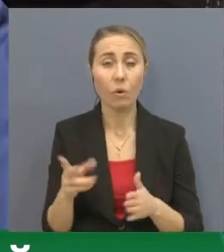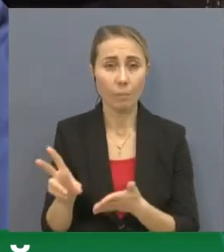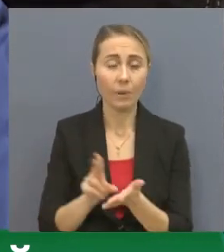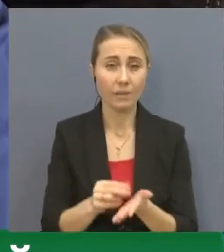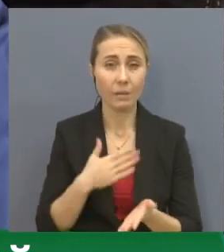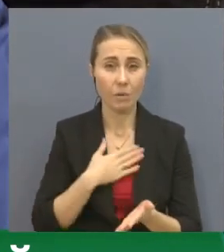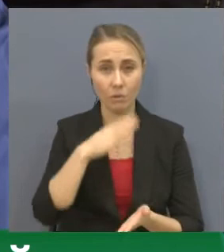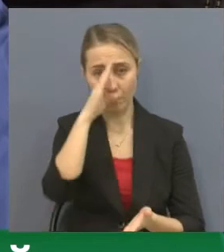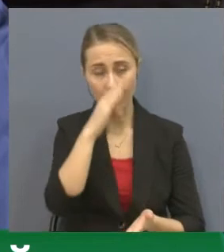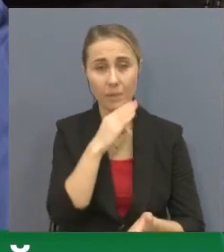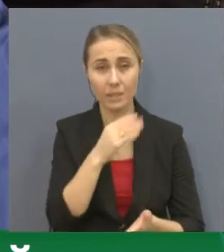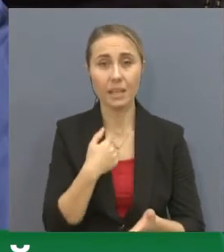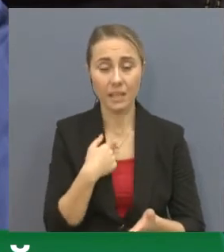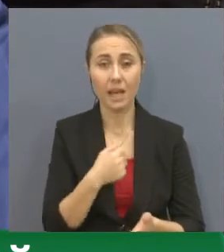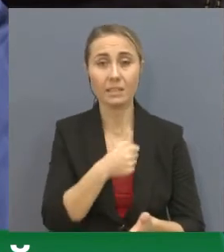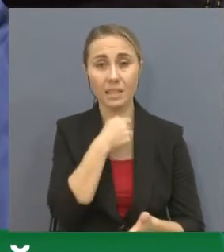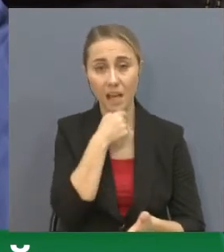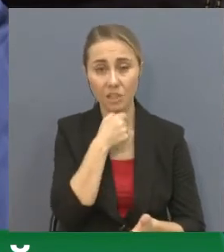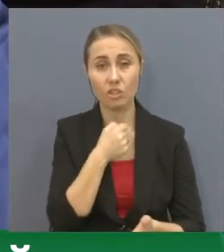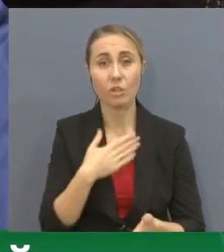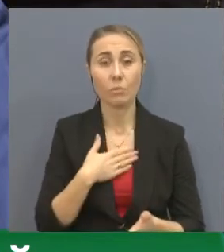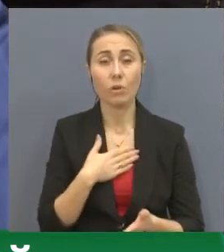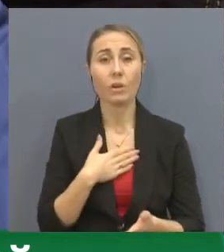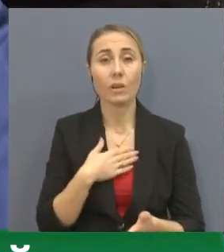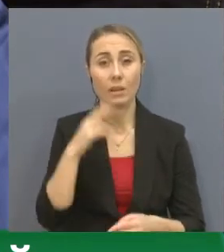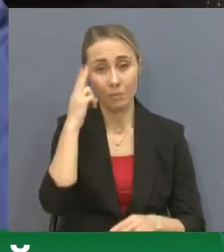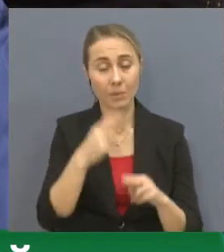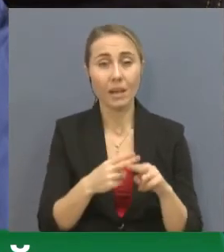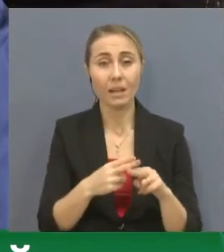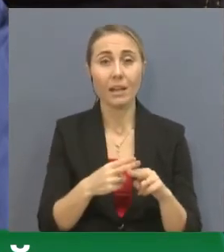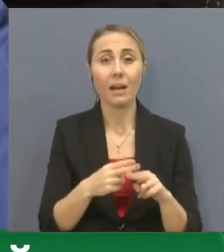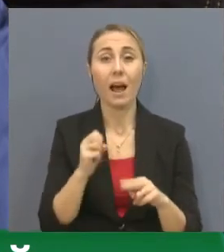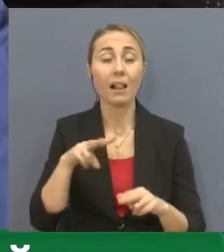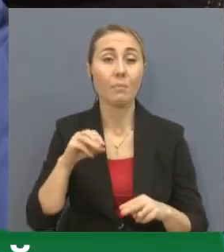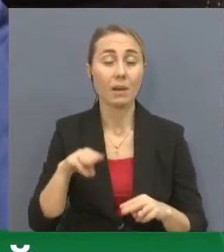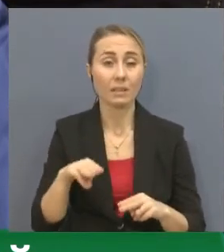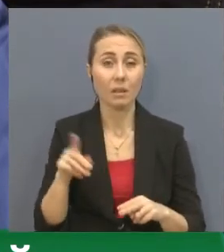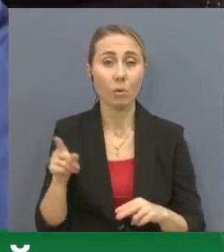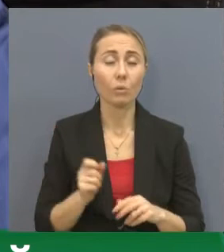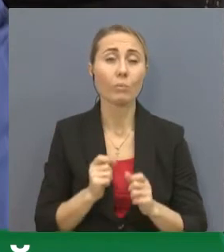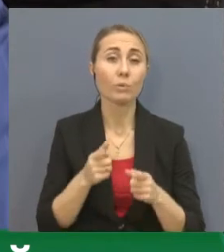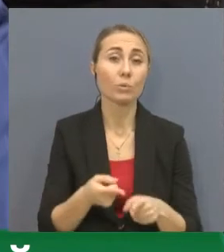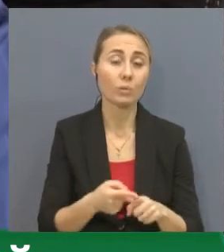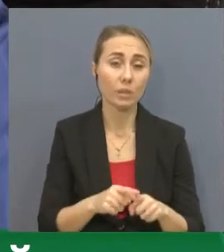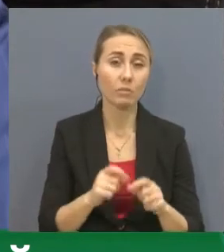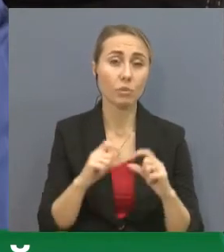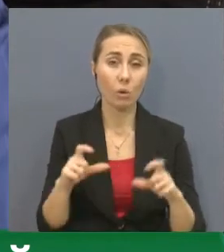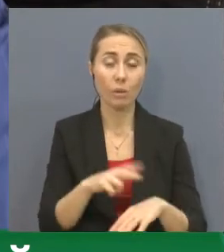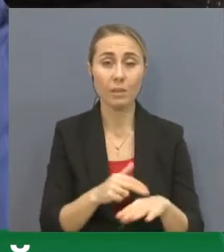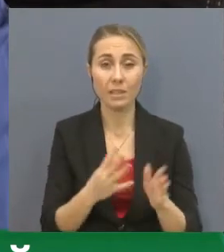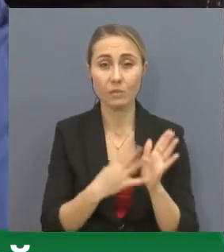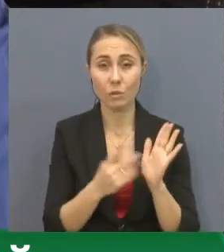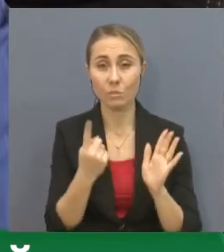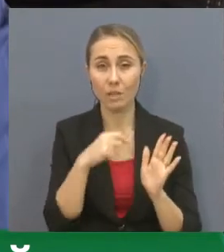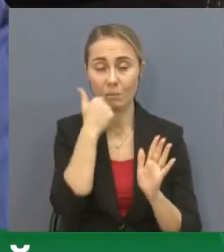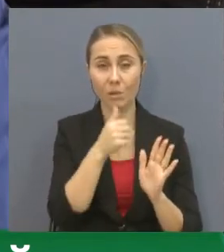моего отца я вот старший мой брат холма митаев то есть он поступил школу милиции девяносто первом году и